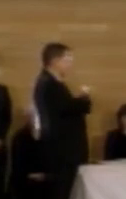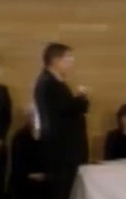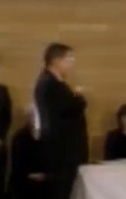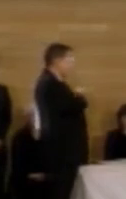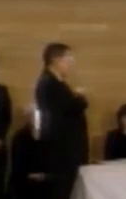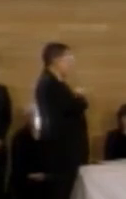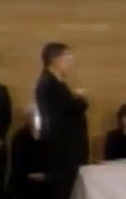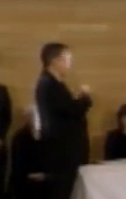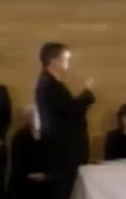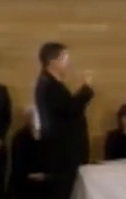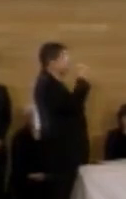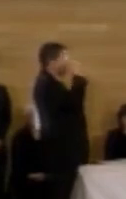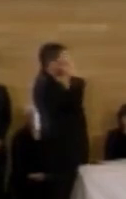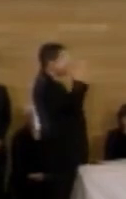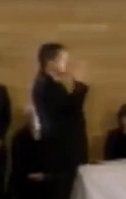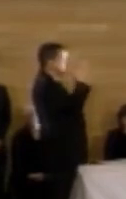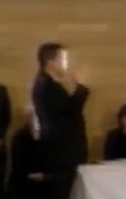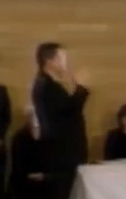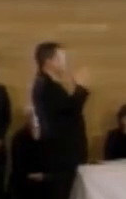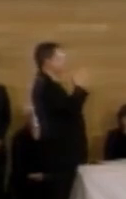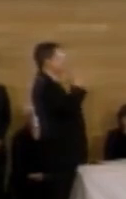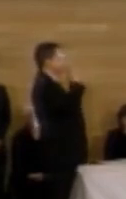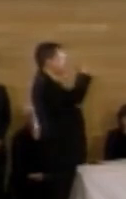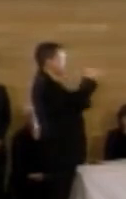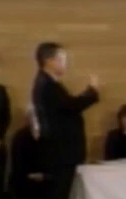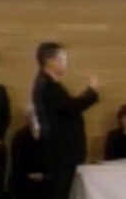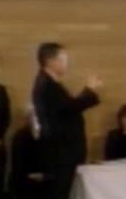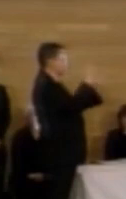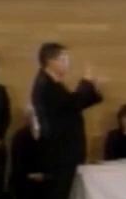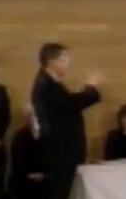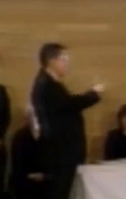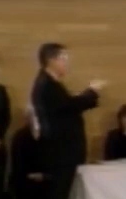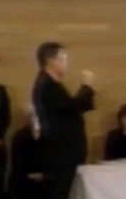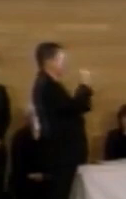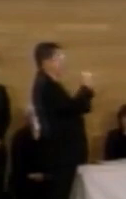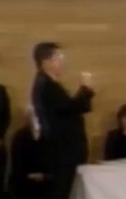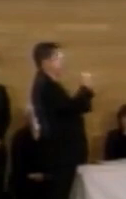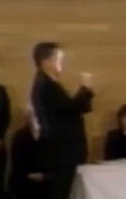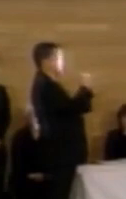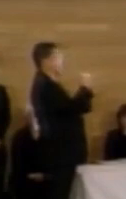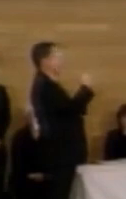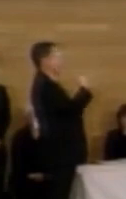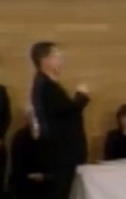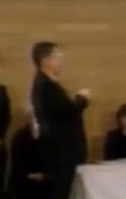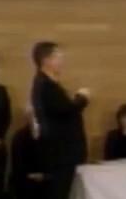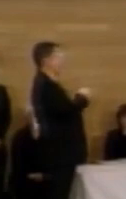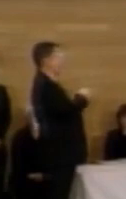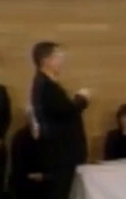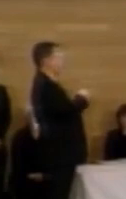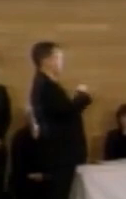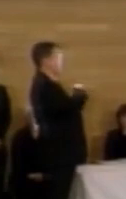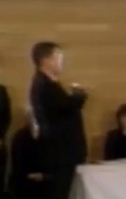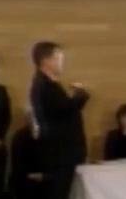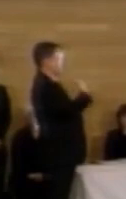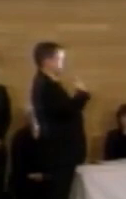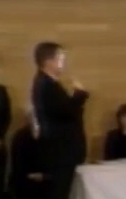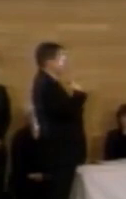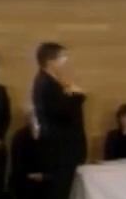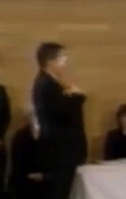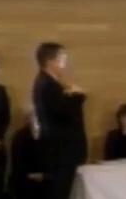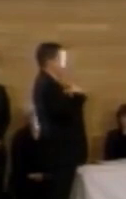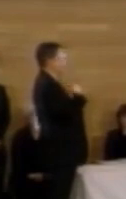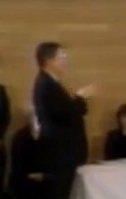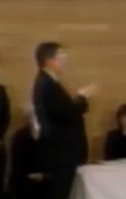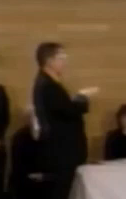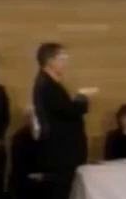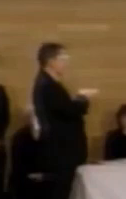させることなく後世に伝えることが今を生きる私たちの役目であり、犠牲になられた方々